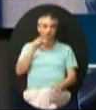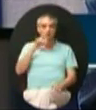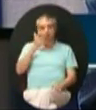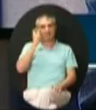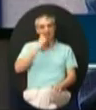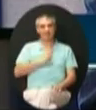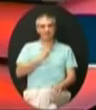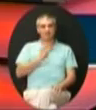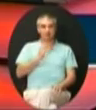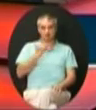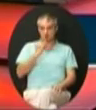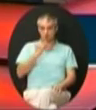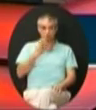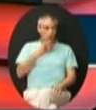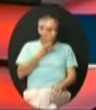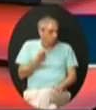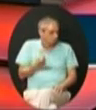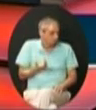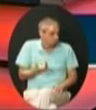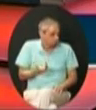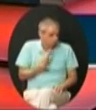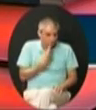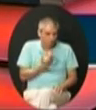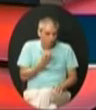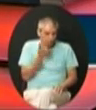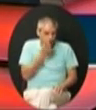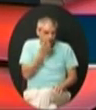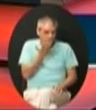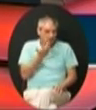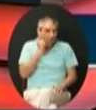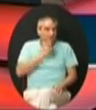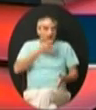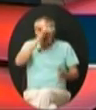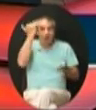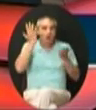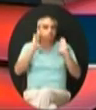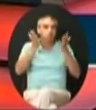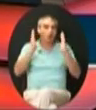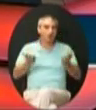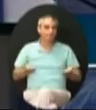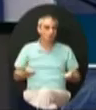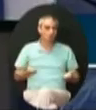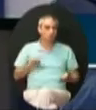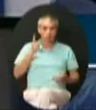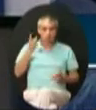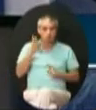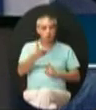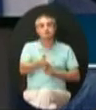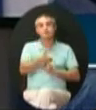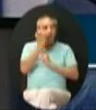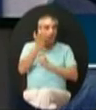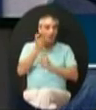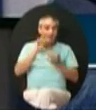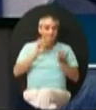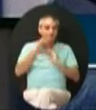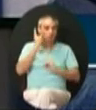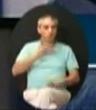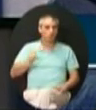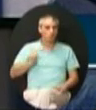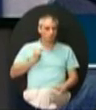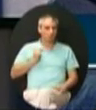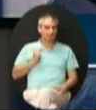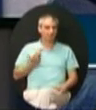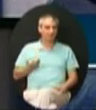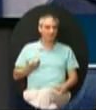כן עבריין מסוים, נכון? הוא עבר עבירה. בוודאי, מה זה עבירה חמורה ביותר? הוא ירה בניגוד לפקודות